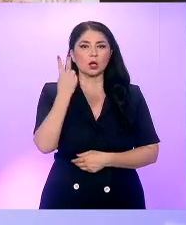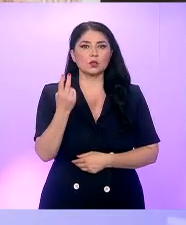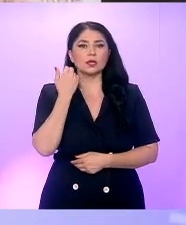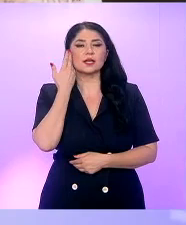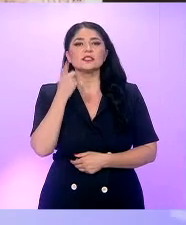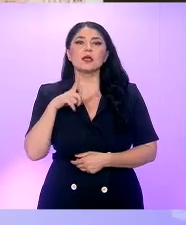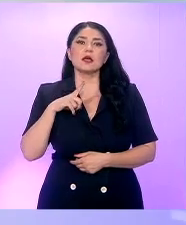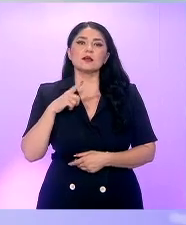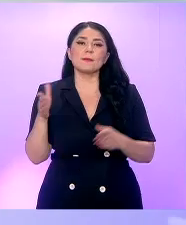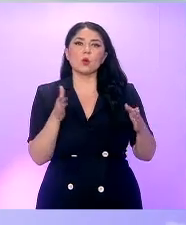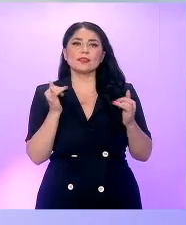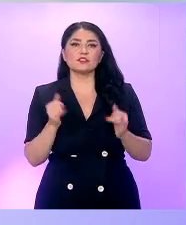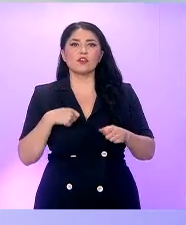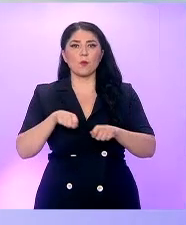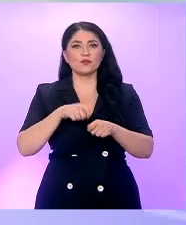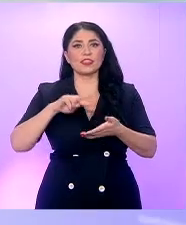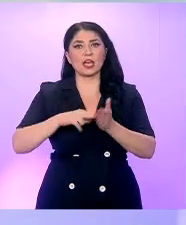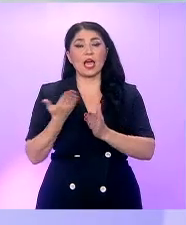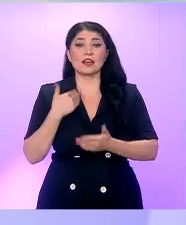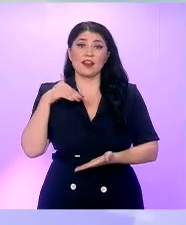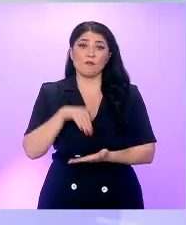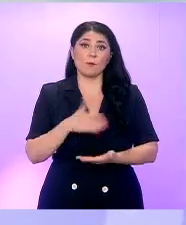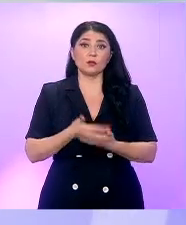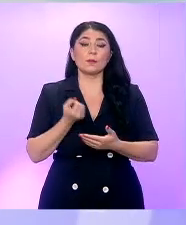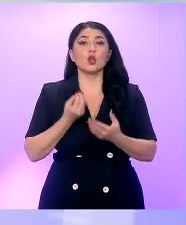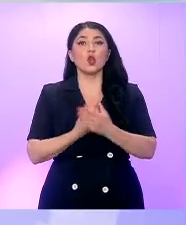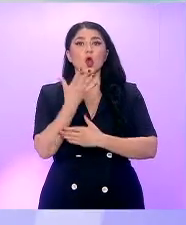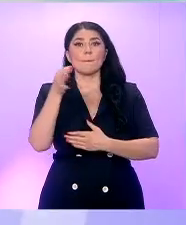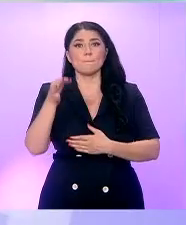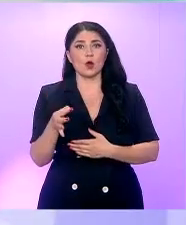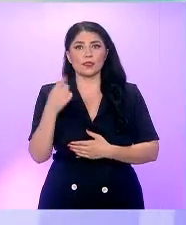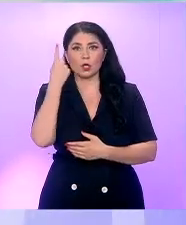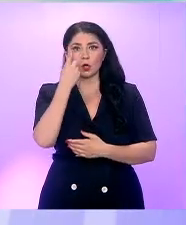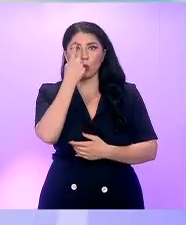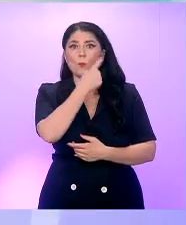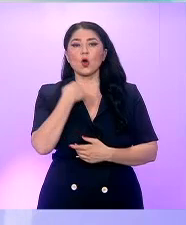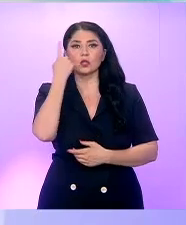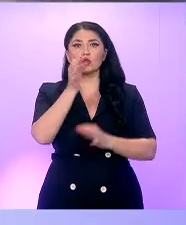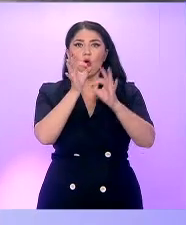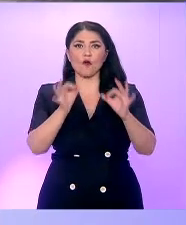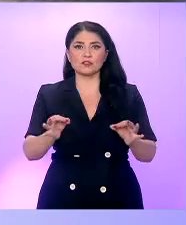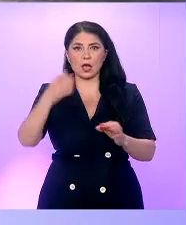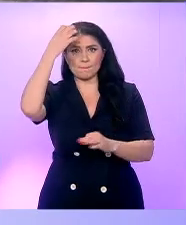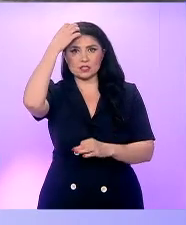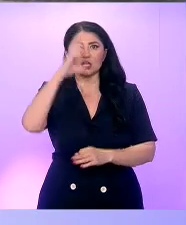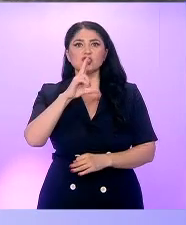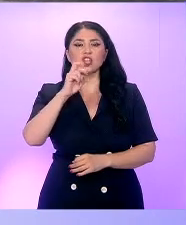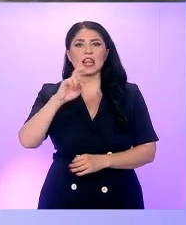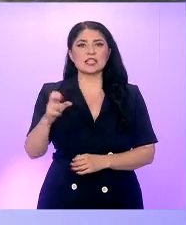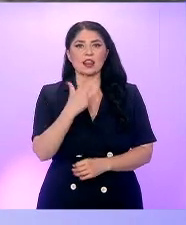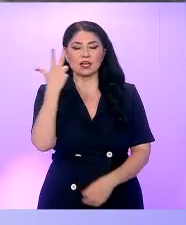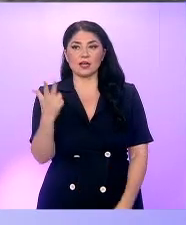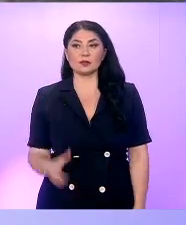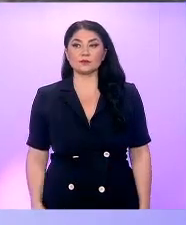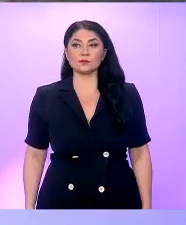timp în care se vor face modificările tehnice necesare pentru emiterea de monedă nouă cu portretul oficial al majestății sale